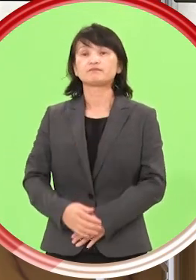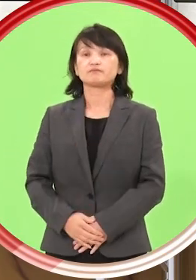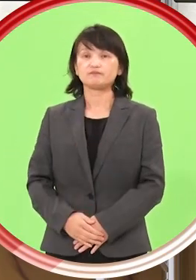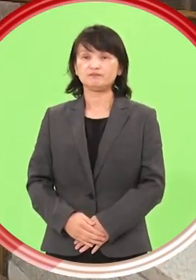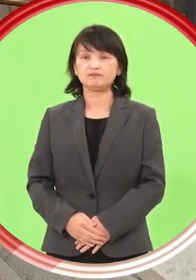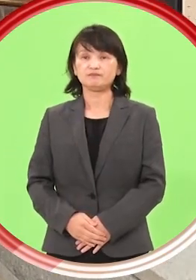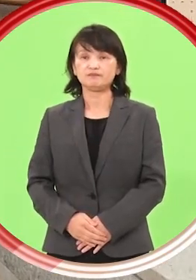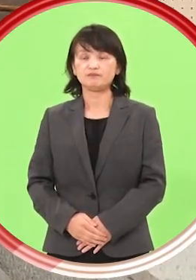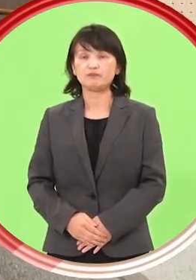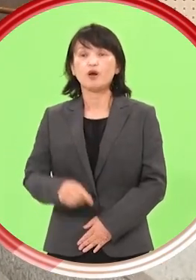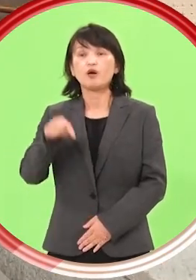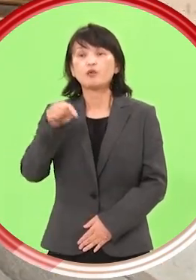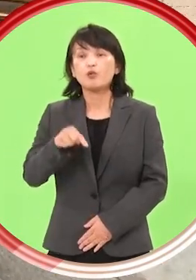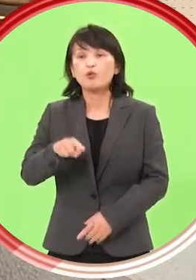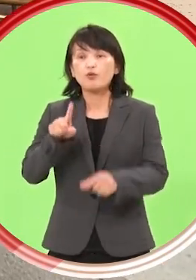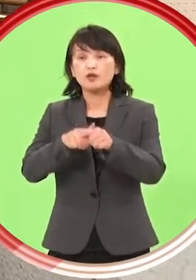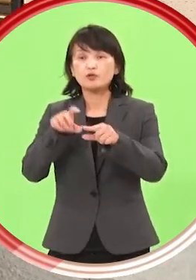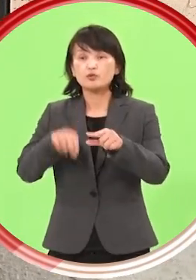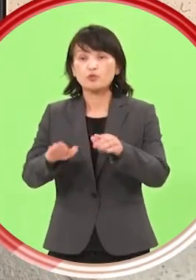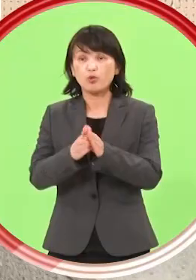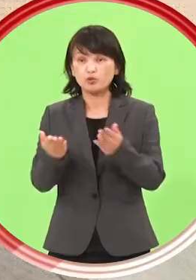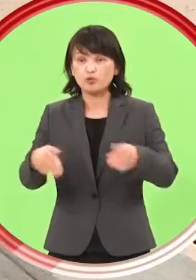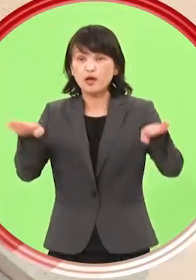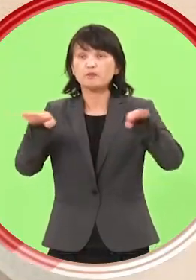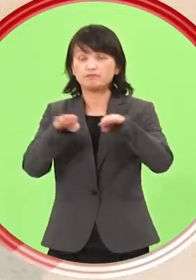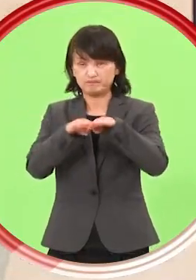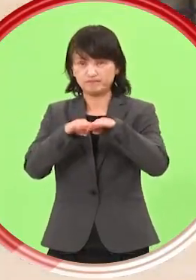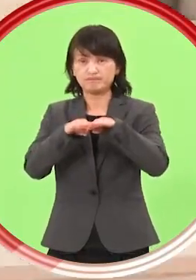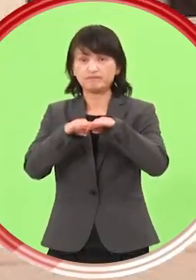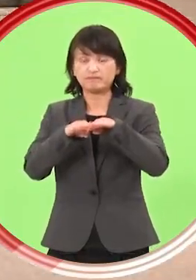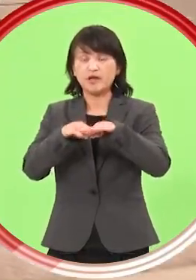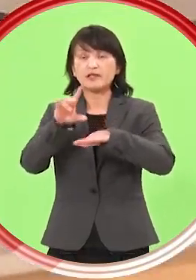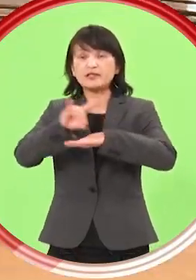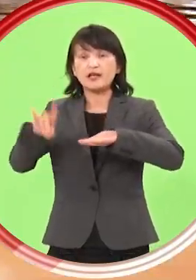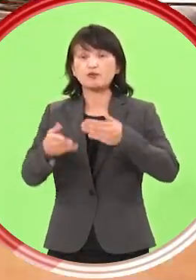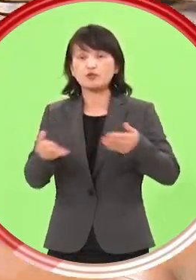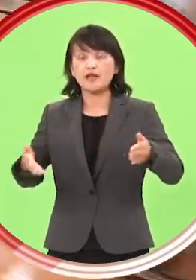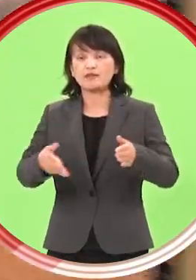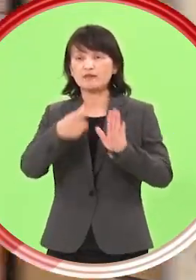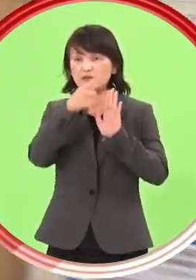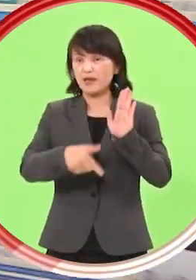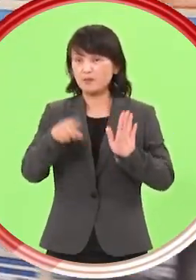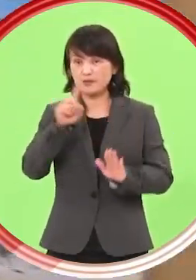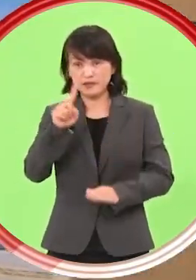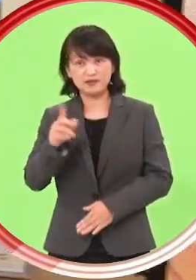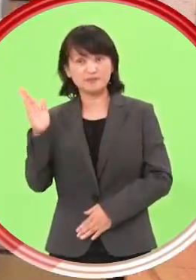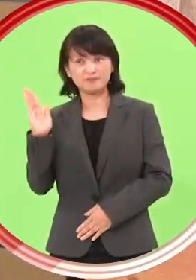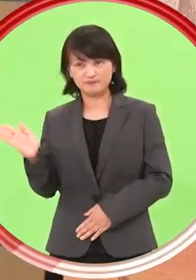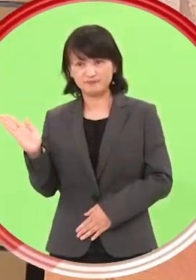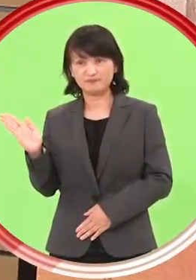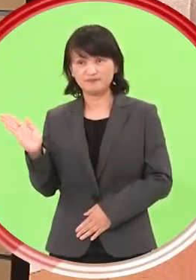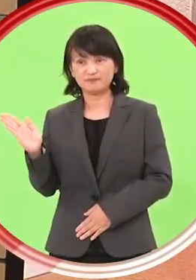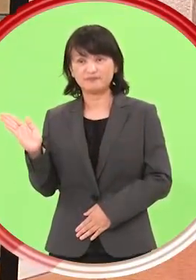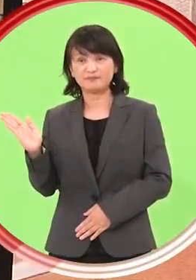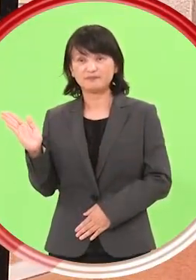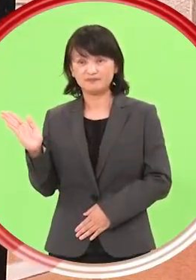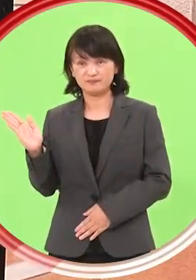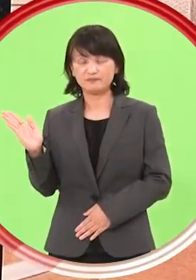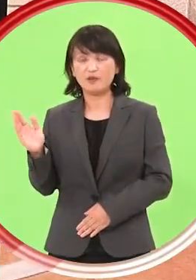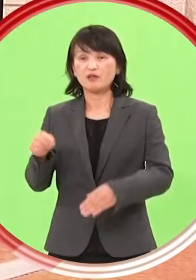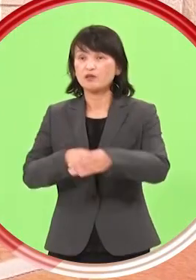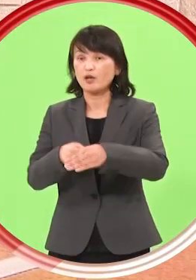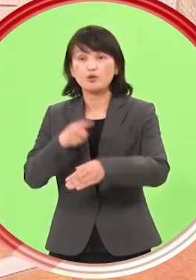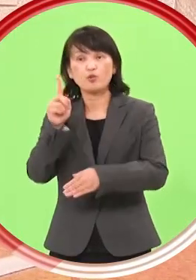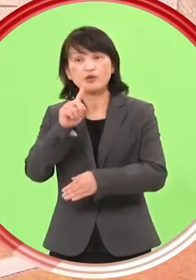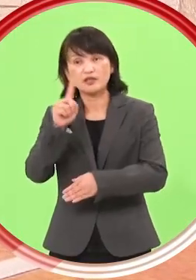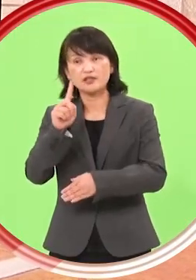。 広島市立中央図書館にやってきました。その企画展がこちら、題して石踏みは語るです。一